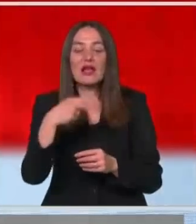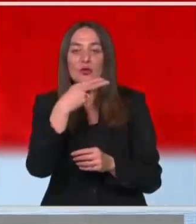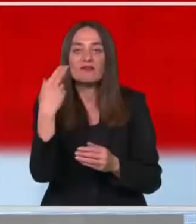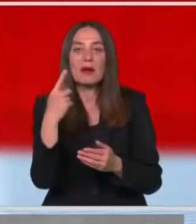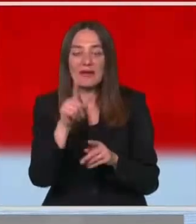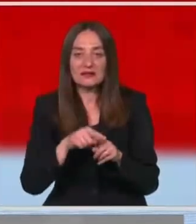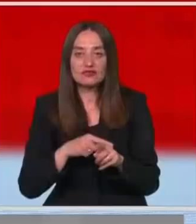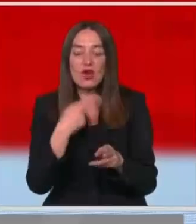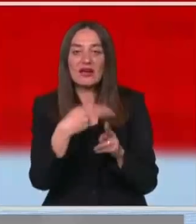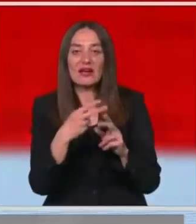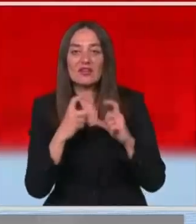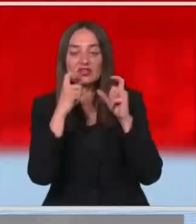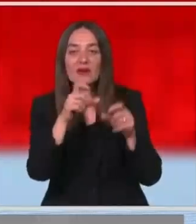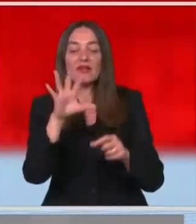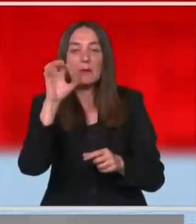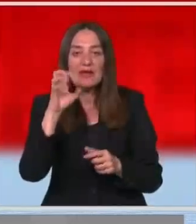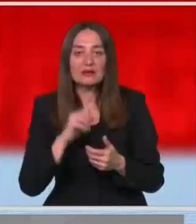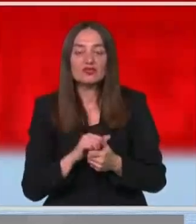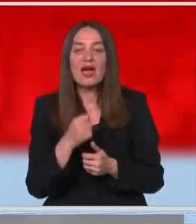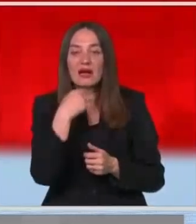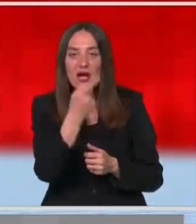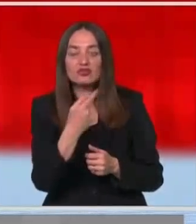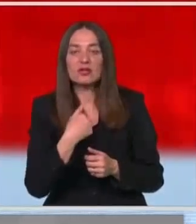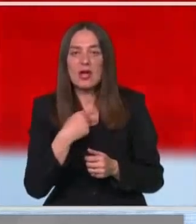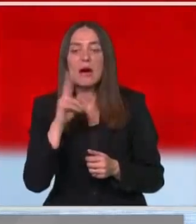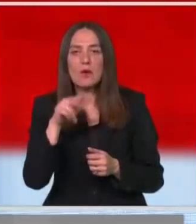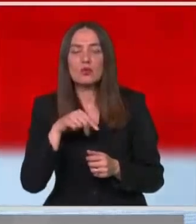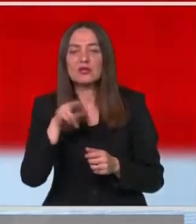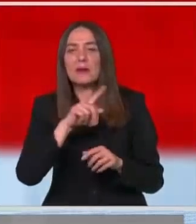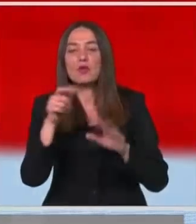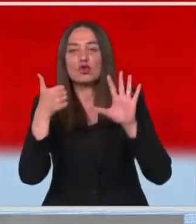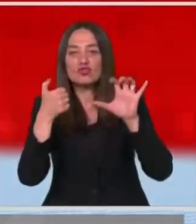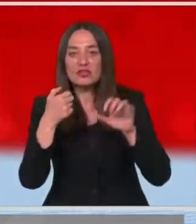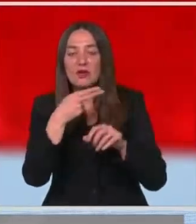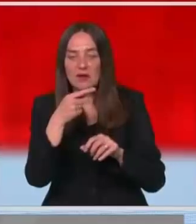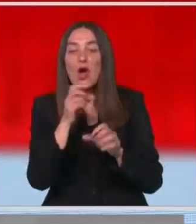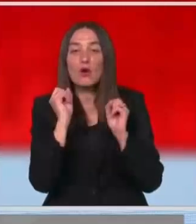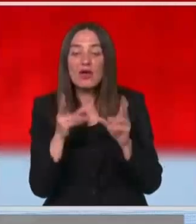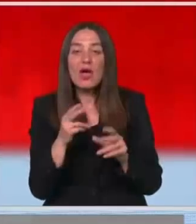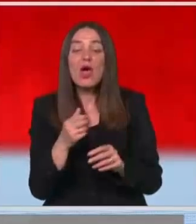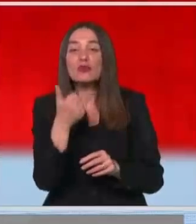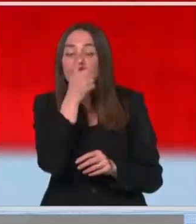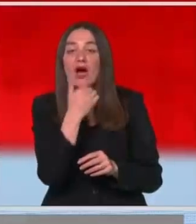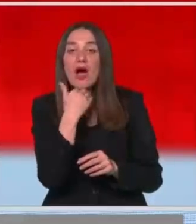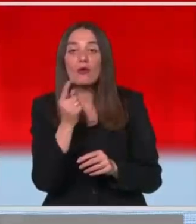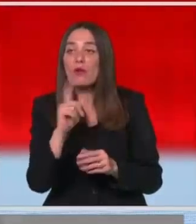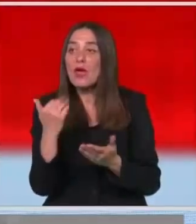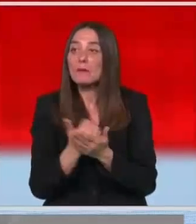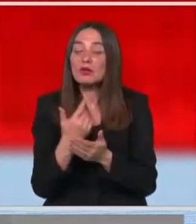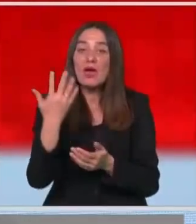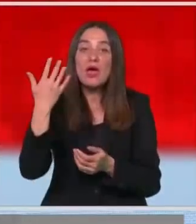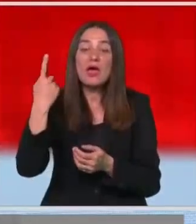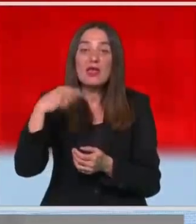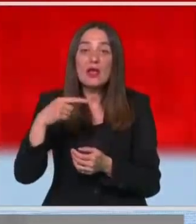i ako vam je kreditno zaduženje 500 i kažete mogu da idem do 600, to je sve u redu, ali šta ako vam prilivi ne budu 1000, nego padnu